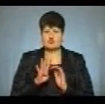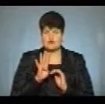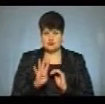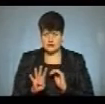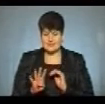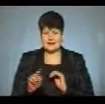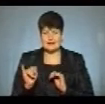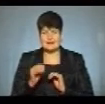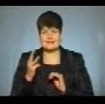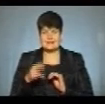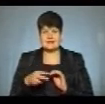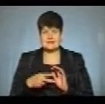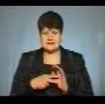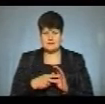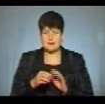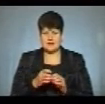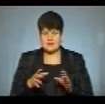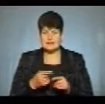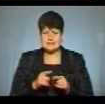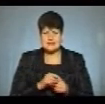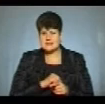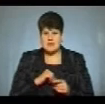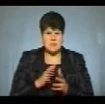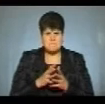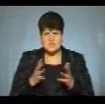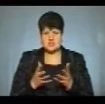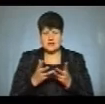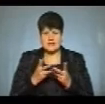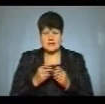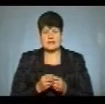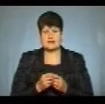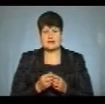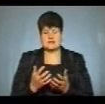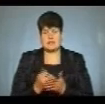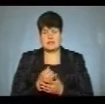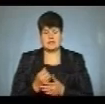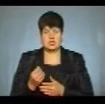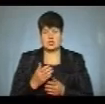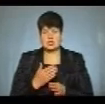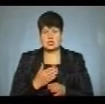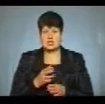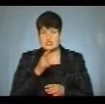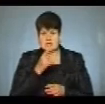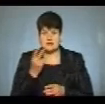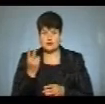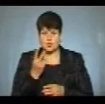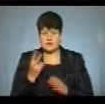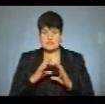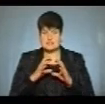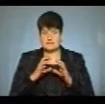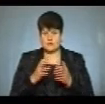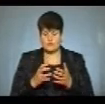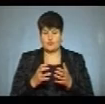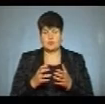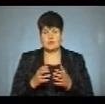і 37 підривників. За його словами, це найбільша кількість знайдених боєприпасів часів Другої світової в одному місті на Тернопільщині